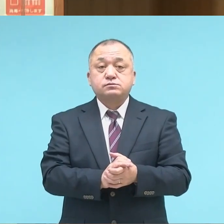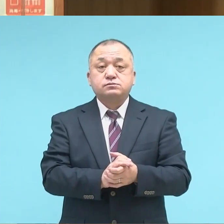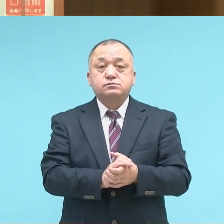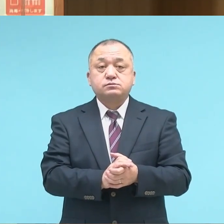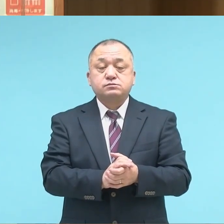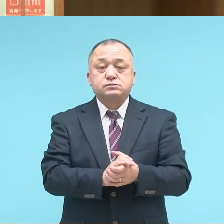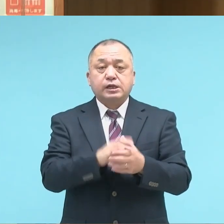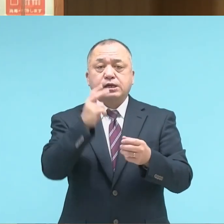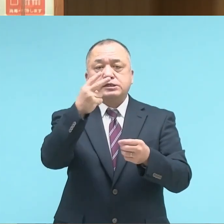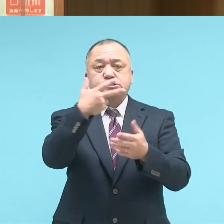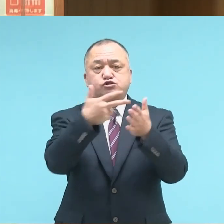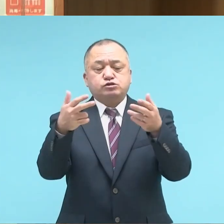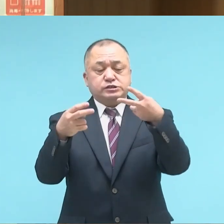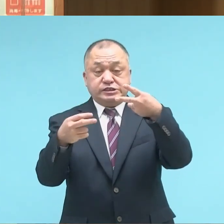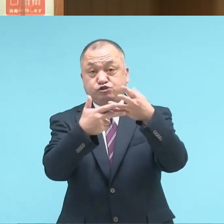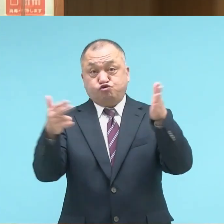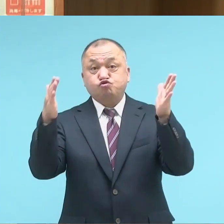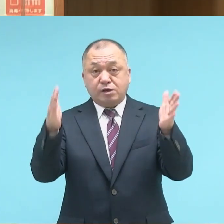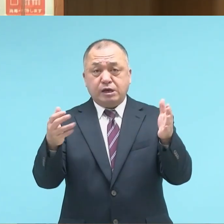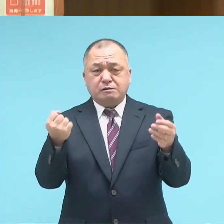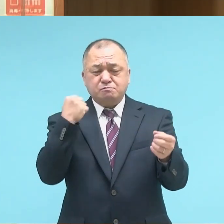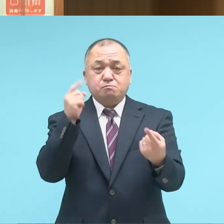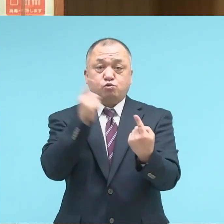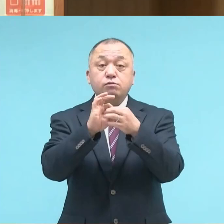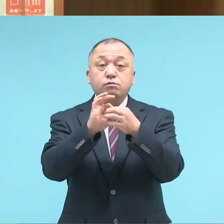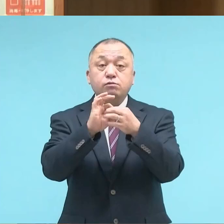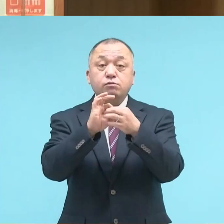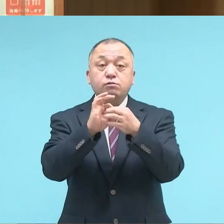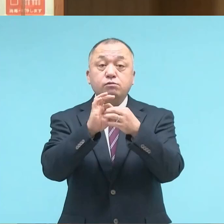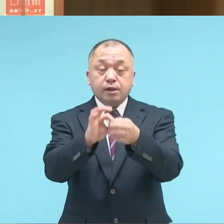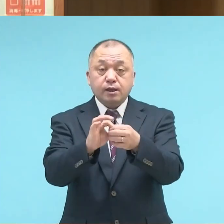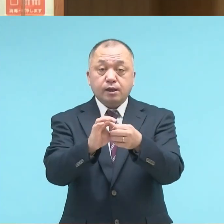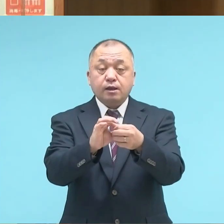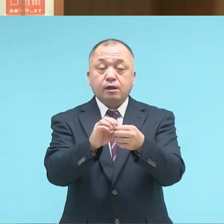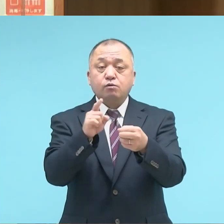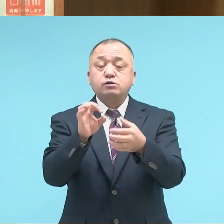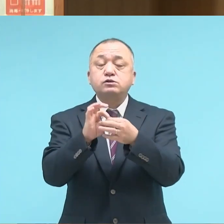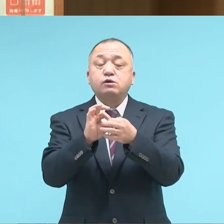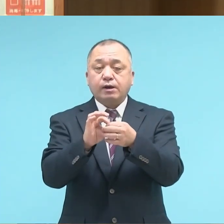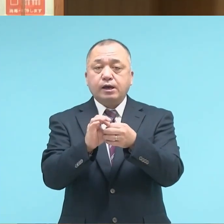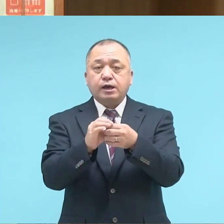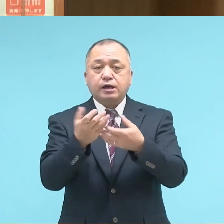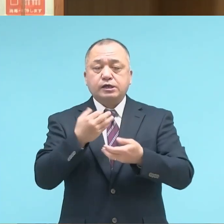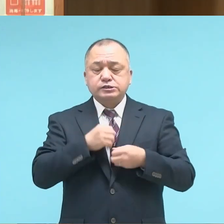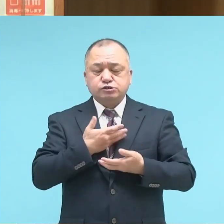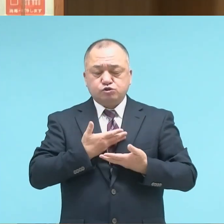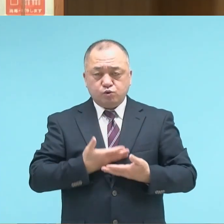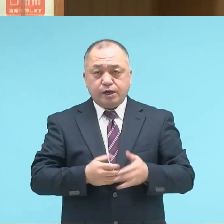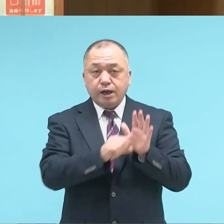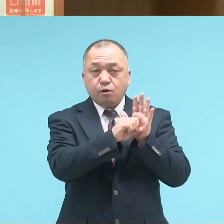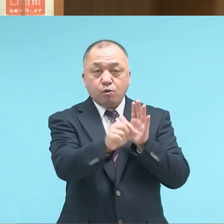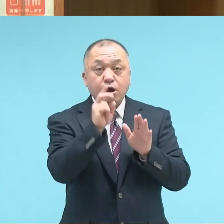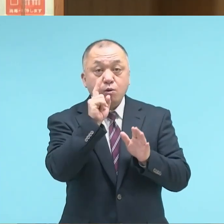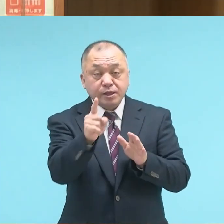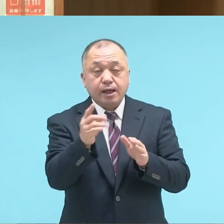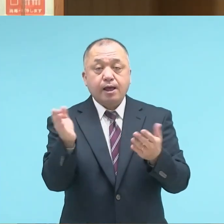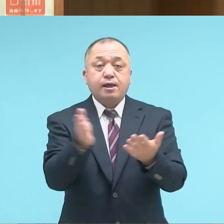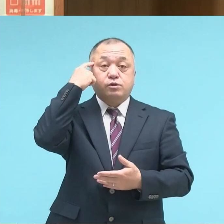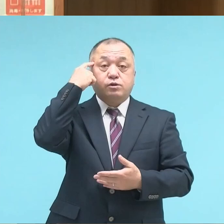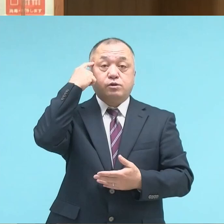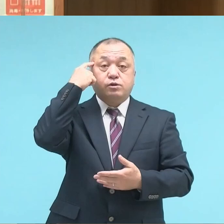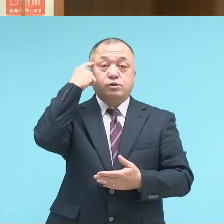まあ、一つは2週間の強力な措置を講じてますので、その点については慎重にですね、効果などを見極めて判断をし